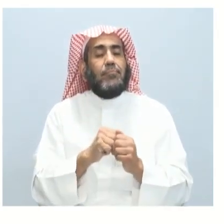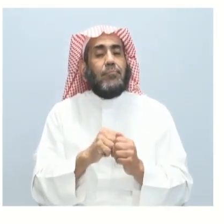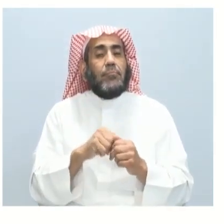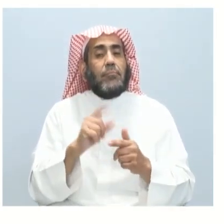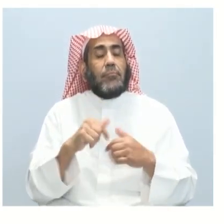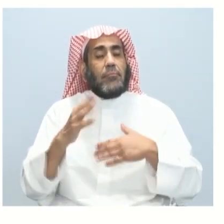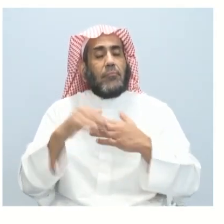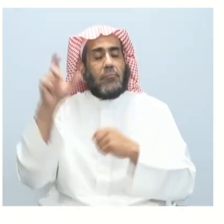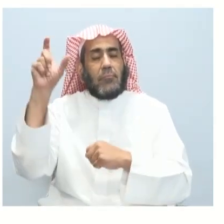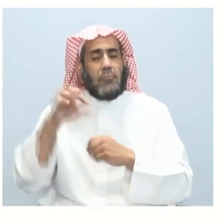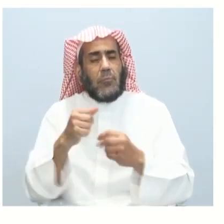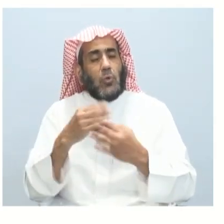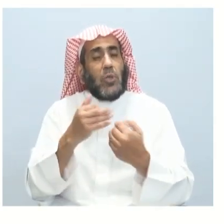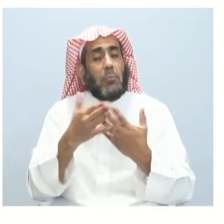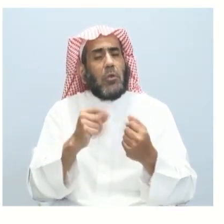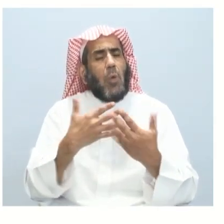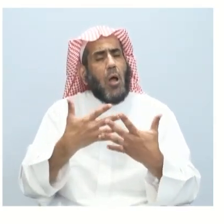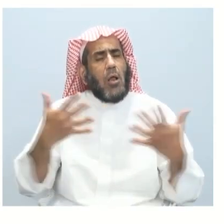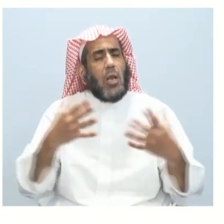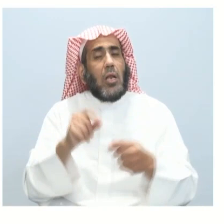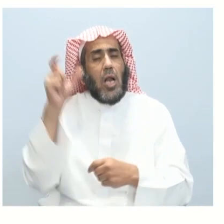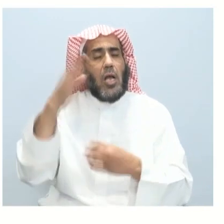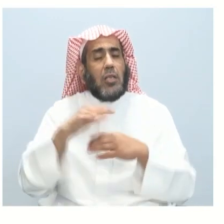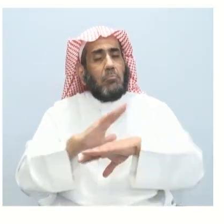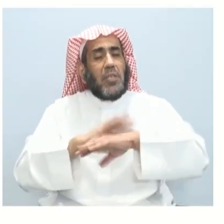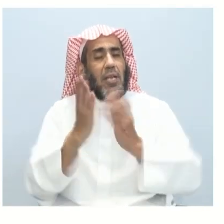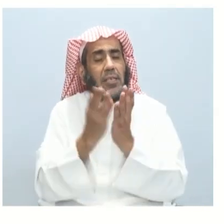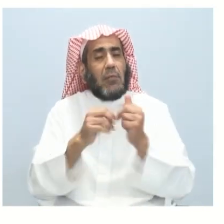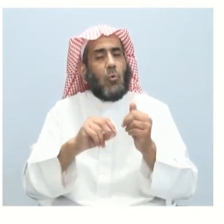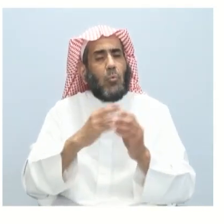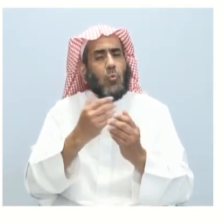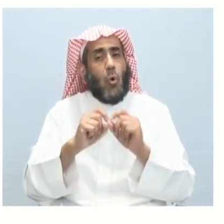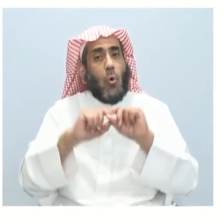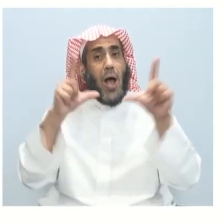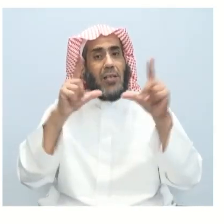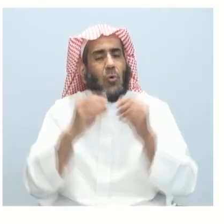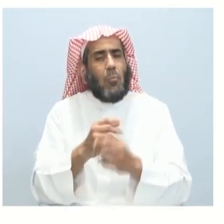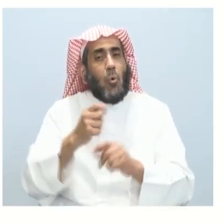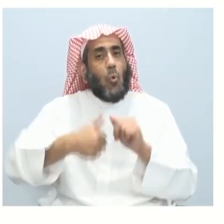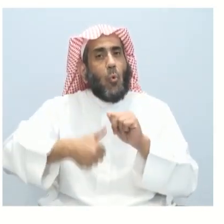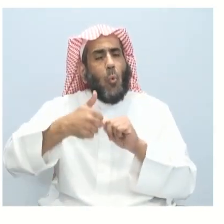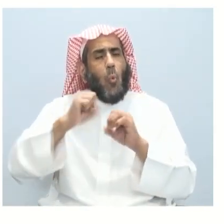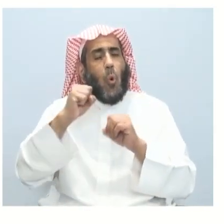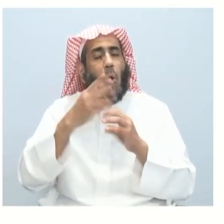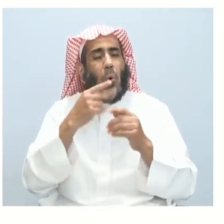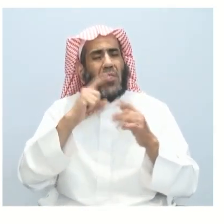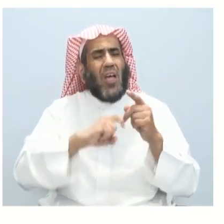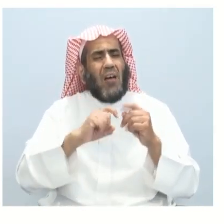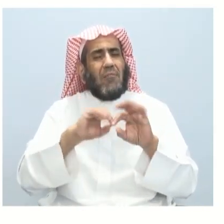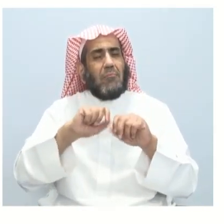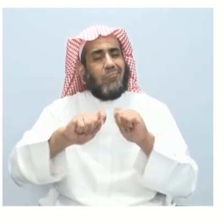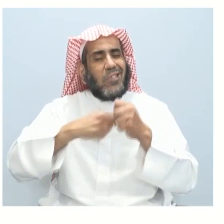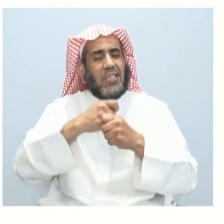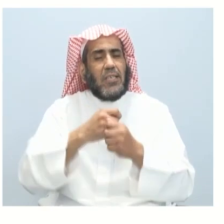في الاديب النقد يقدم خدمه جليله للاديب حيث يقوم بدراسه ادبه وابراز جوانب القوه والضعف فيه لتعزيز الحسن في عنده